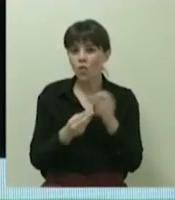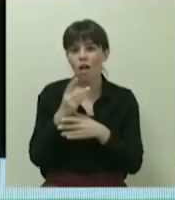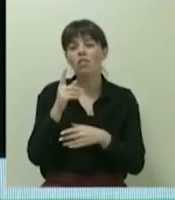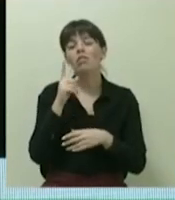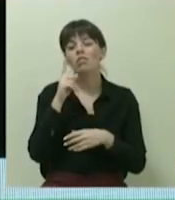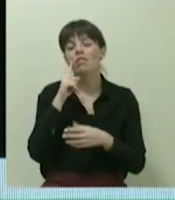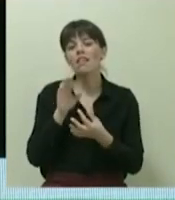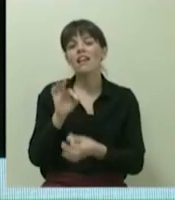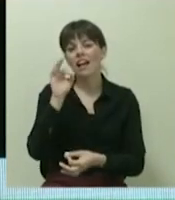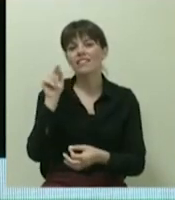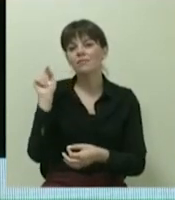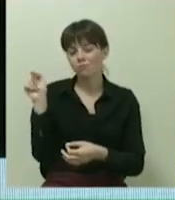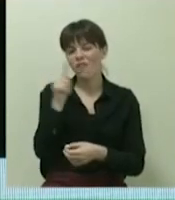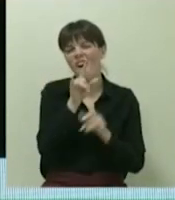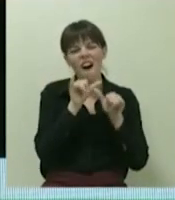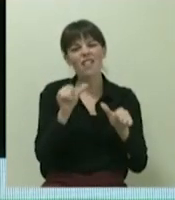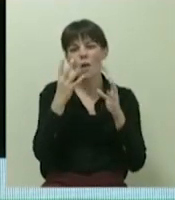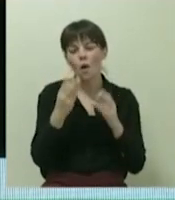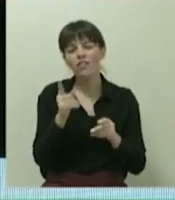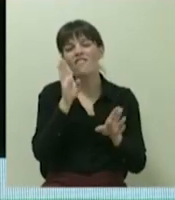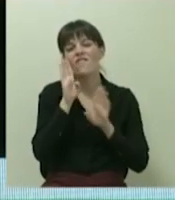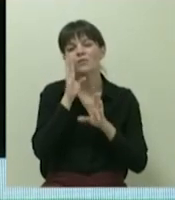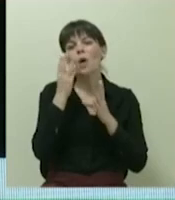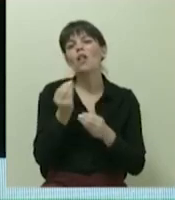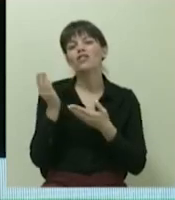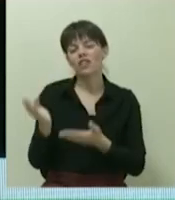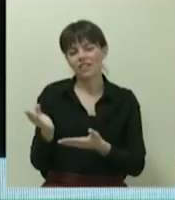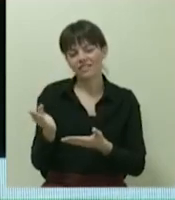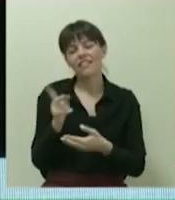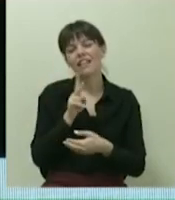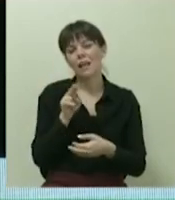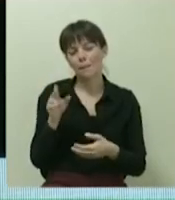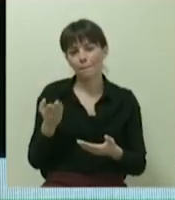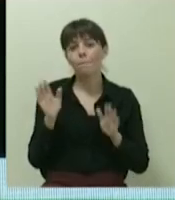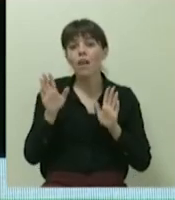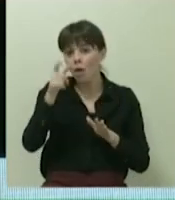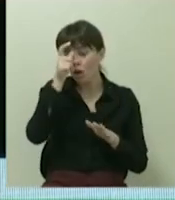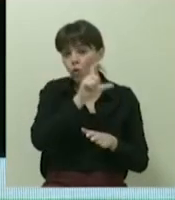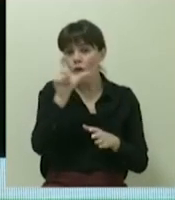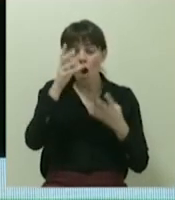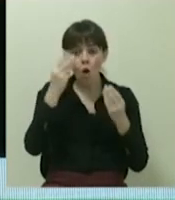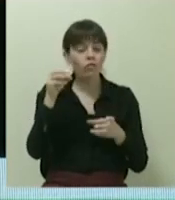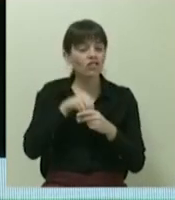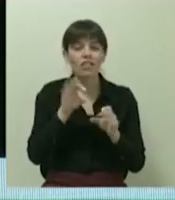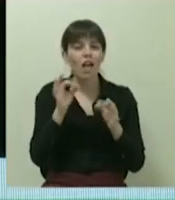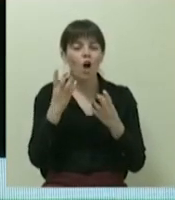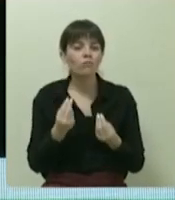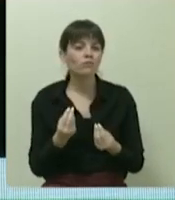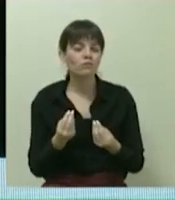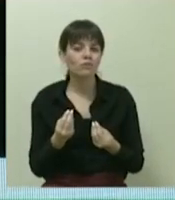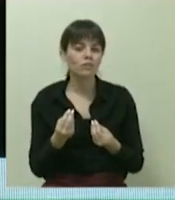bu Zuckerberg olacaktı ve de o da Facebook olacaktı filan. Ama Türkiye'de olduğu için ne olmuş?